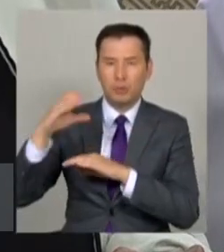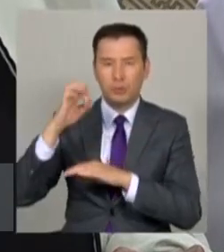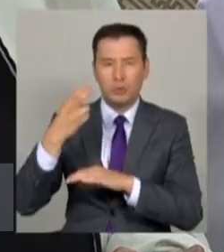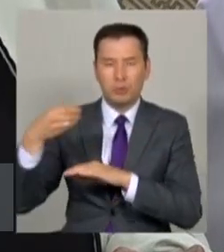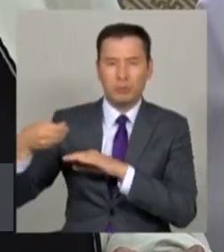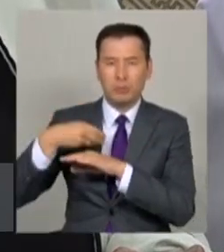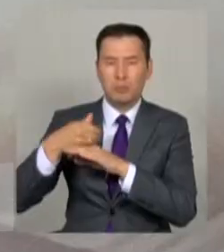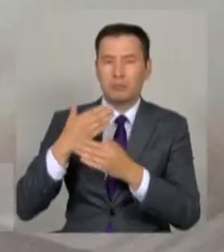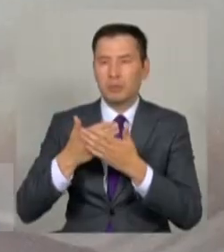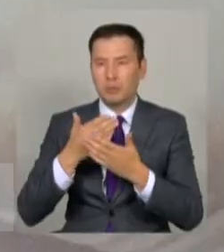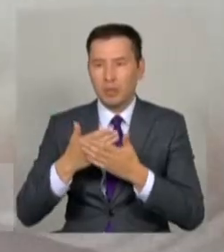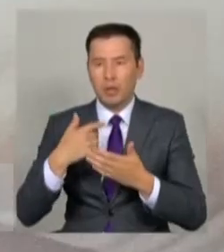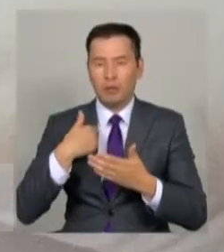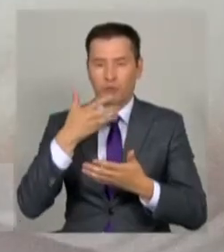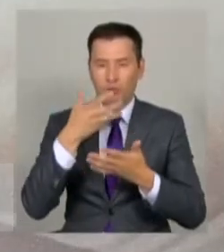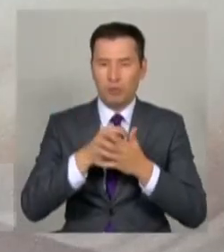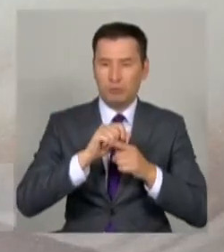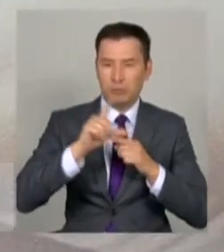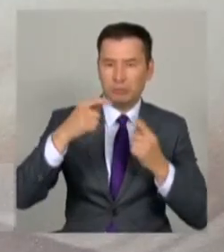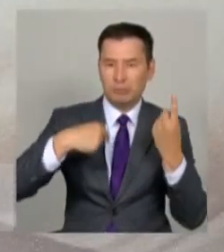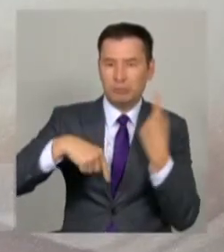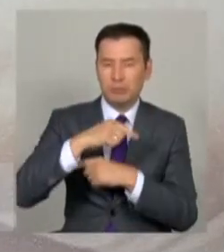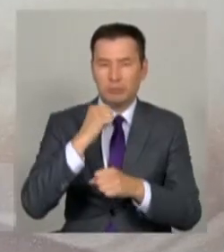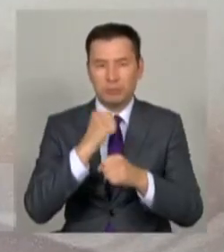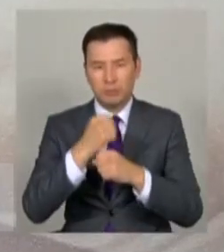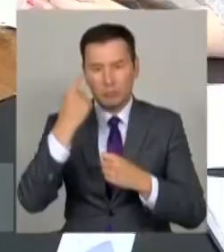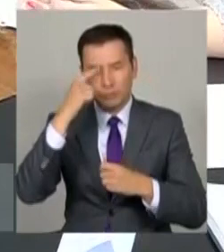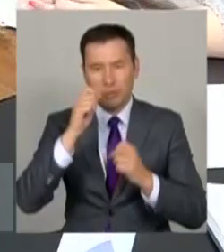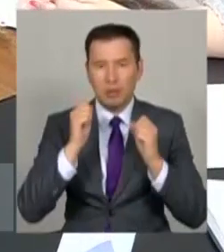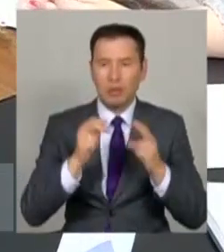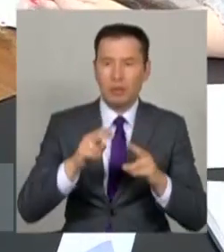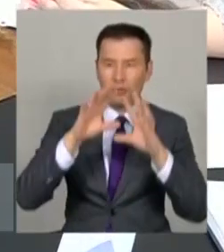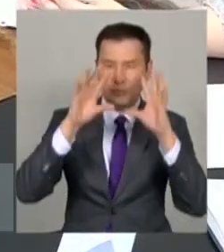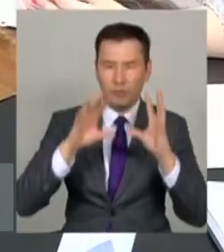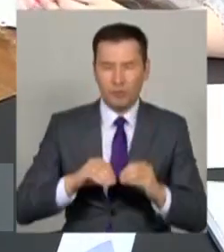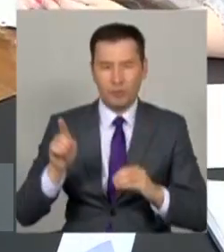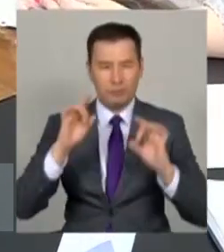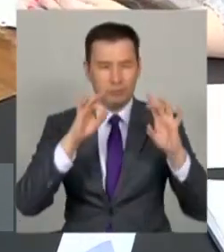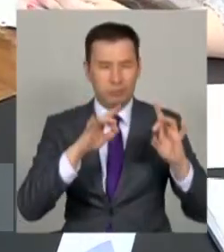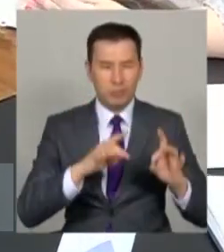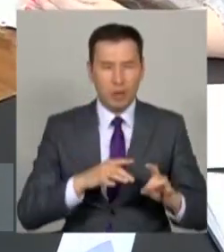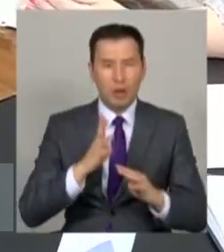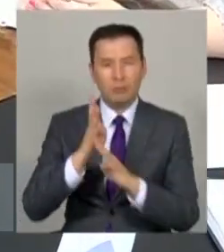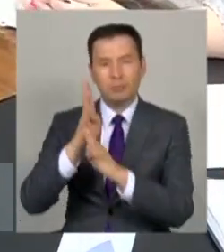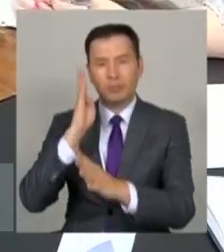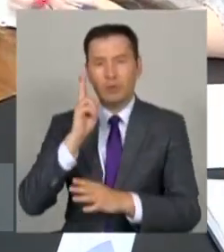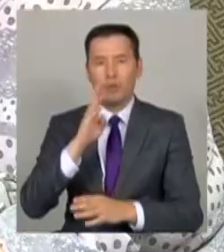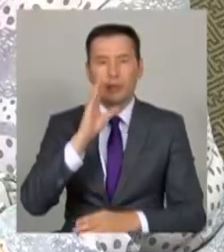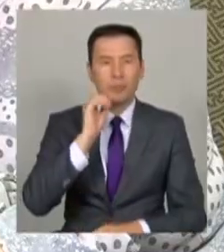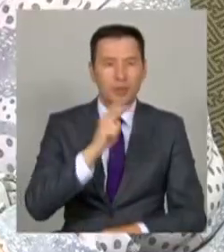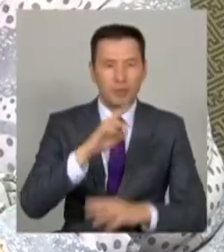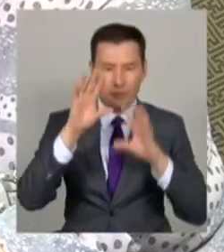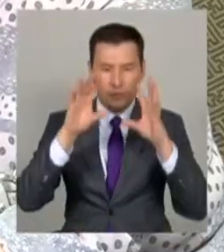соцпособий, открыть свое дело, как получить финансирование для развития бизнеса, встать в очередь, детсады и не только. Всего в